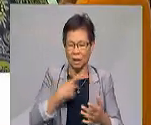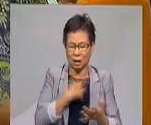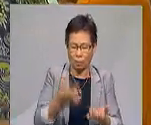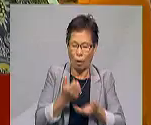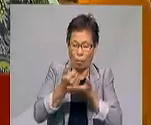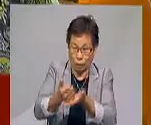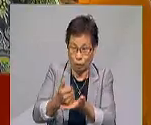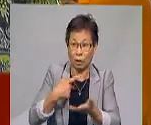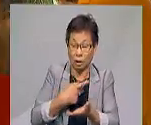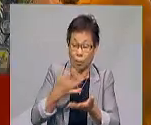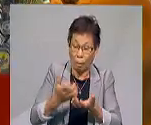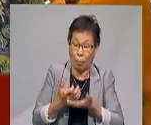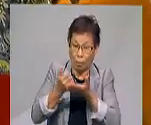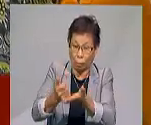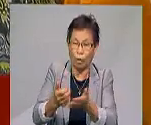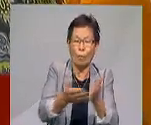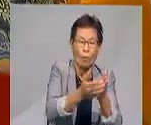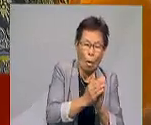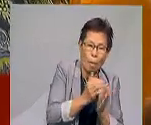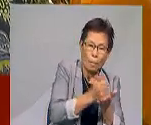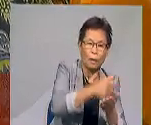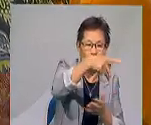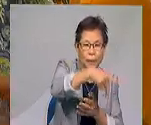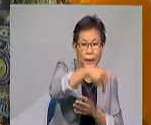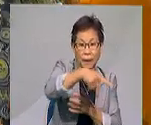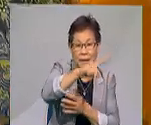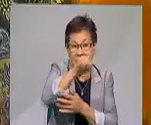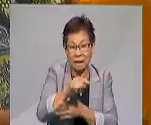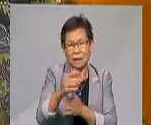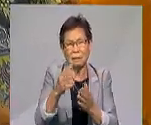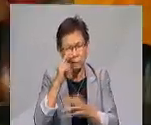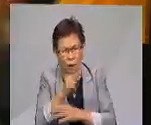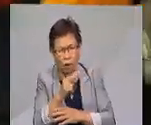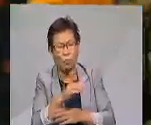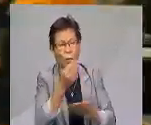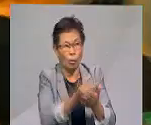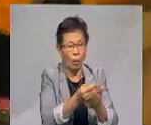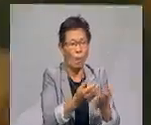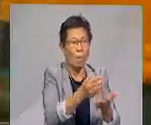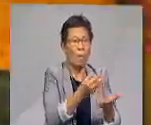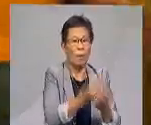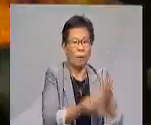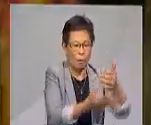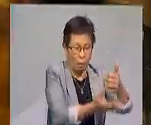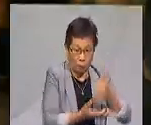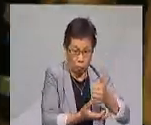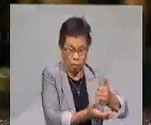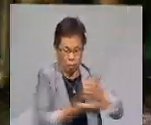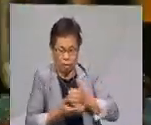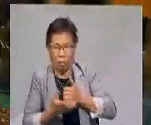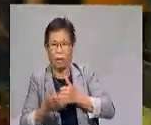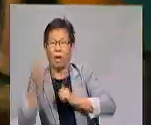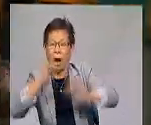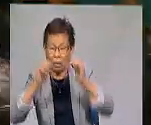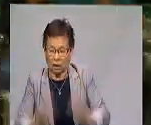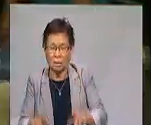nak memohon juga bantuan daripada pusat PPZ ni untuk tengok boleh tak mereka salurkan sikit bantuan kepada industri kreatif punya artis. Tapi